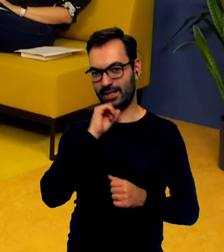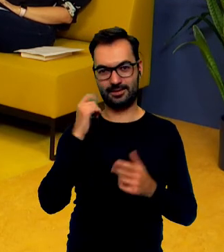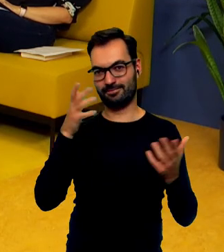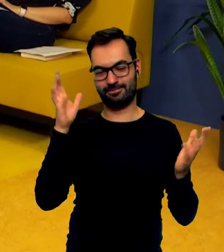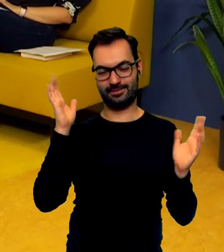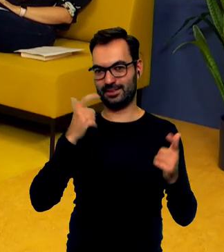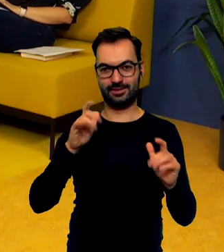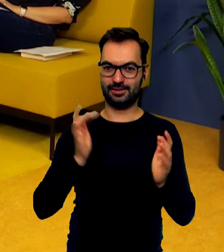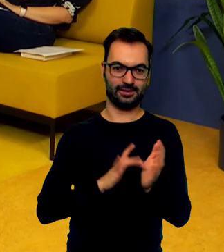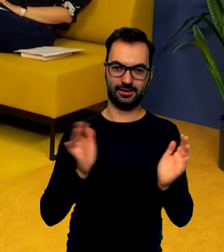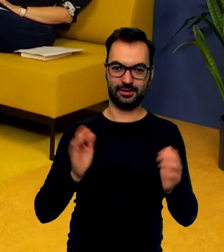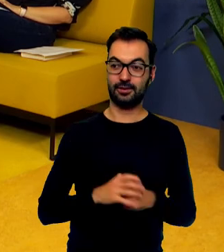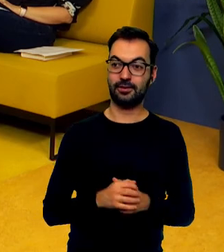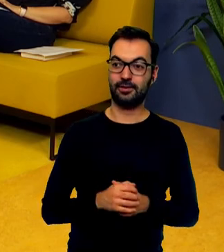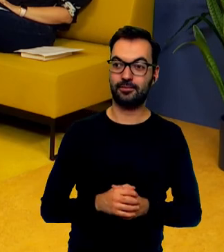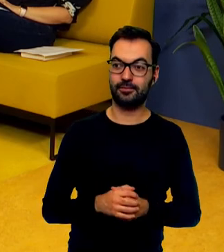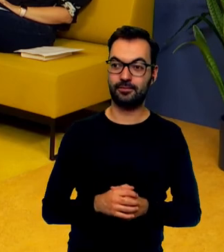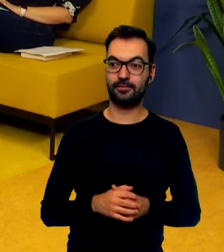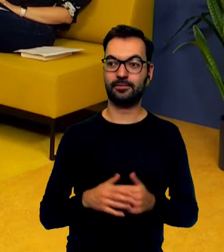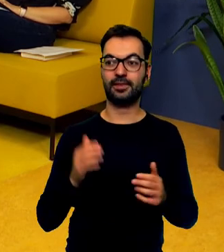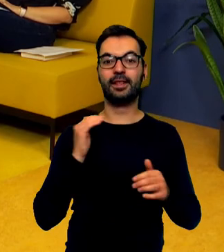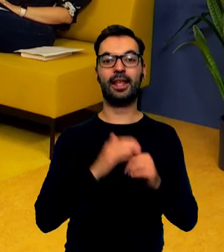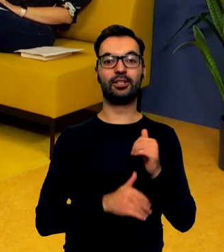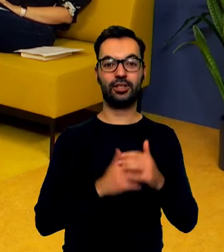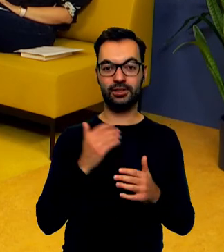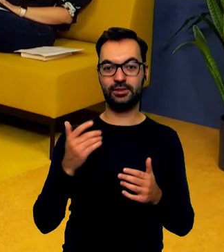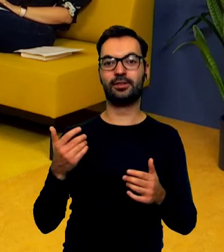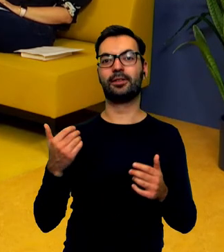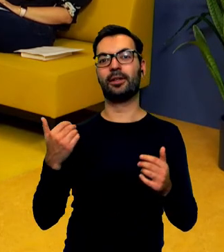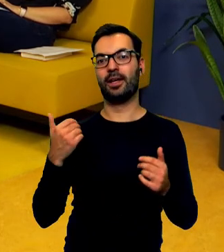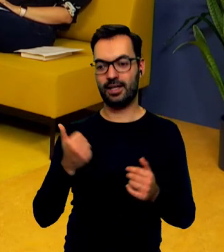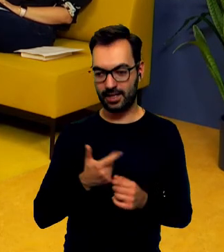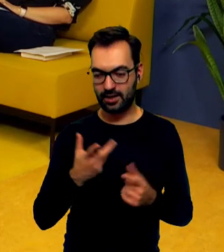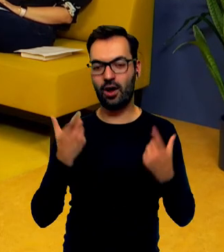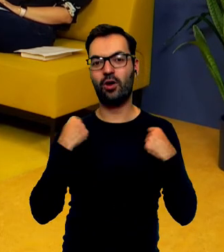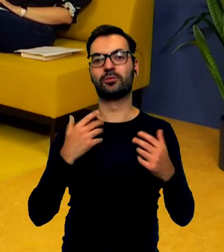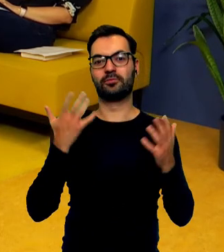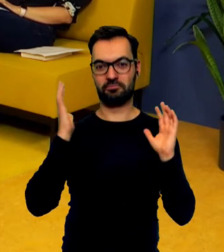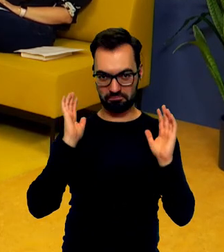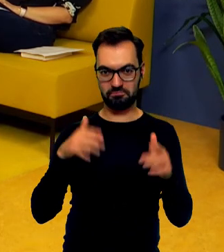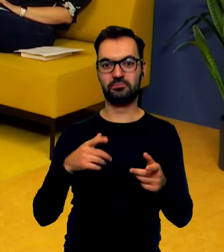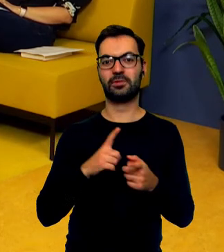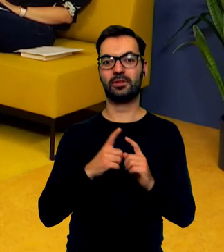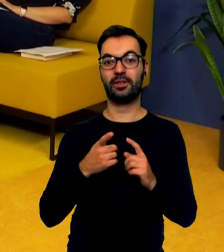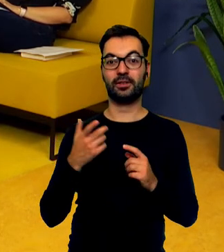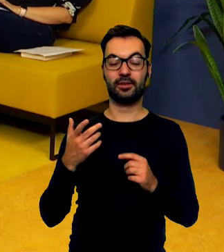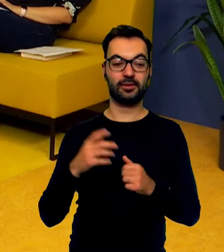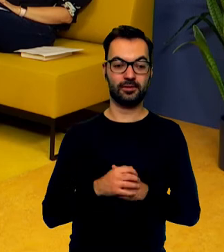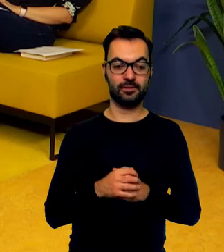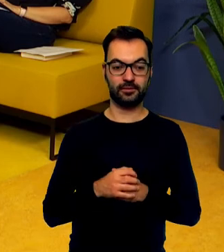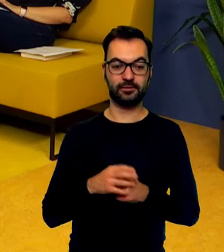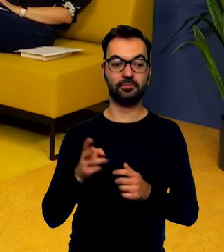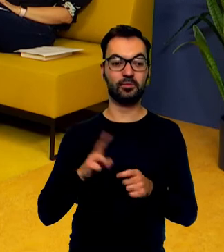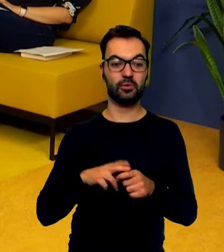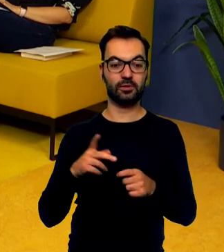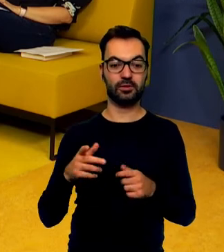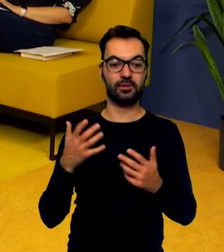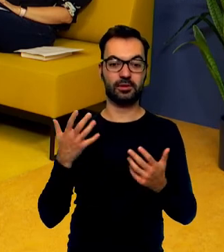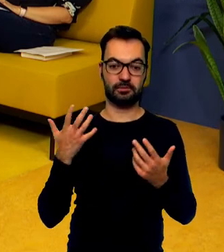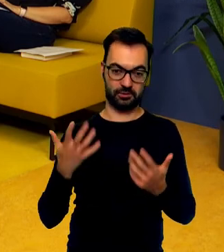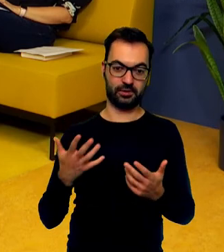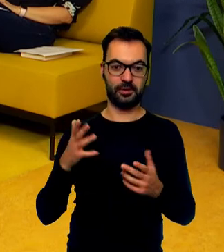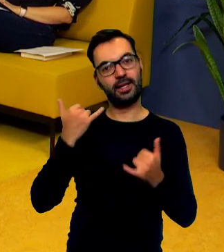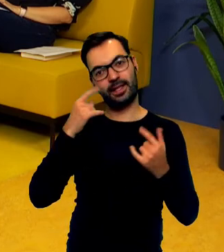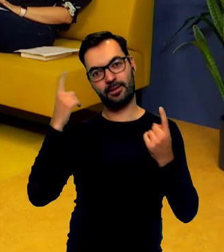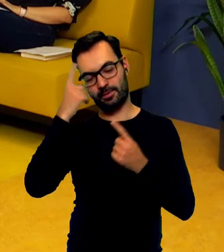ani w ogóle mieć z tym nic do czynienia. No szczęśliwie jednak było kilka osób, które spotkałem na swojej drodze, które